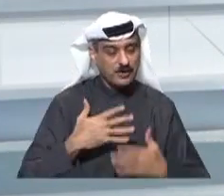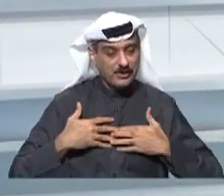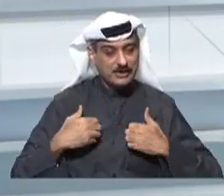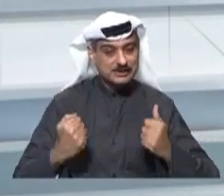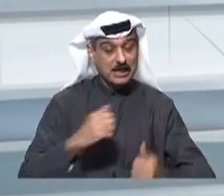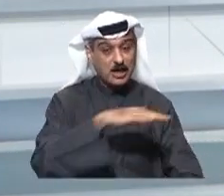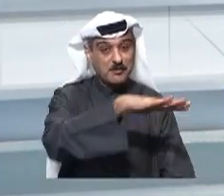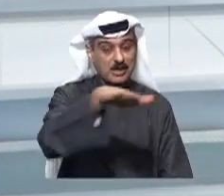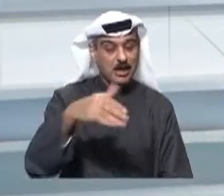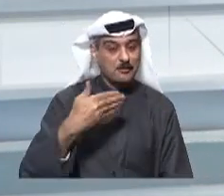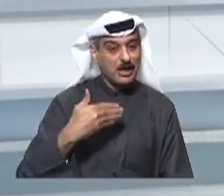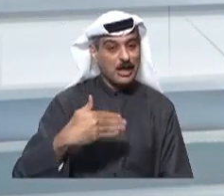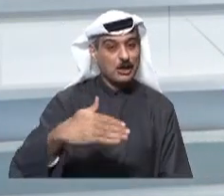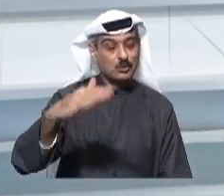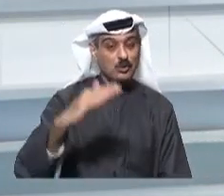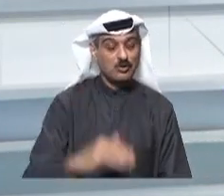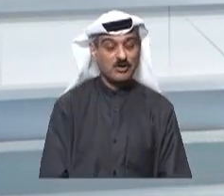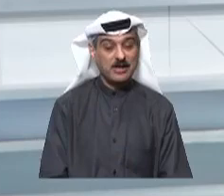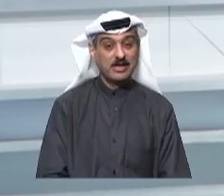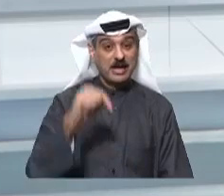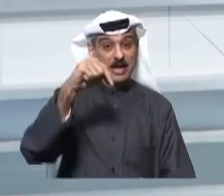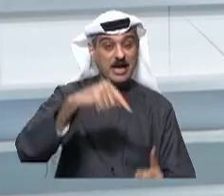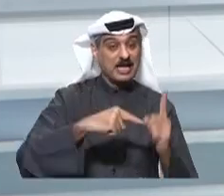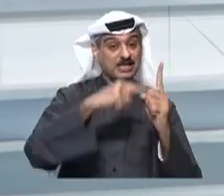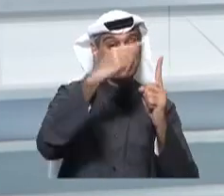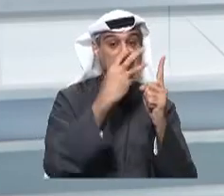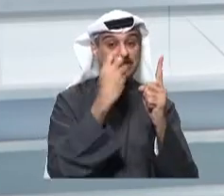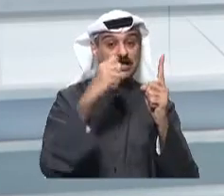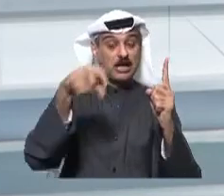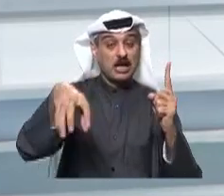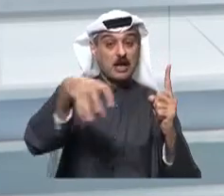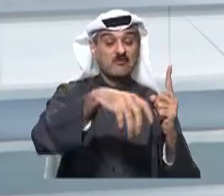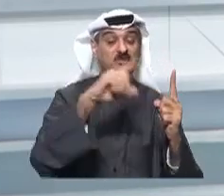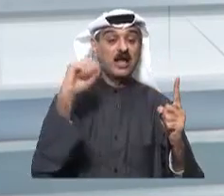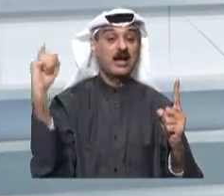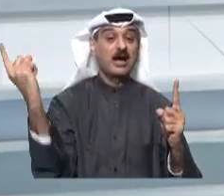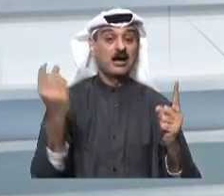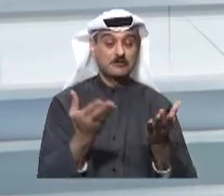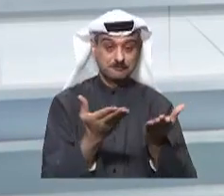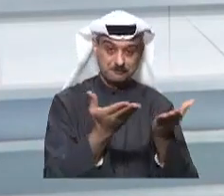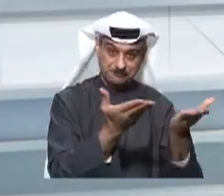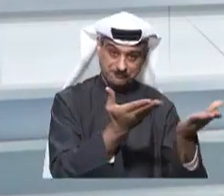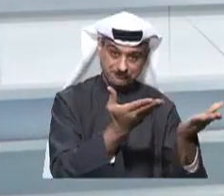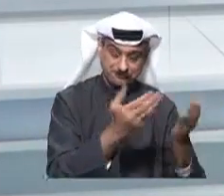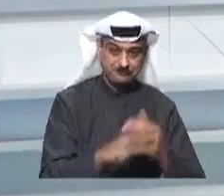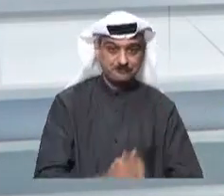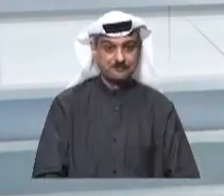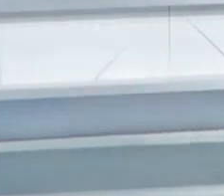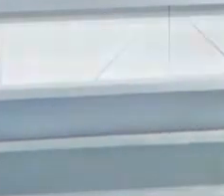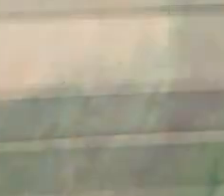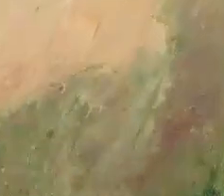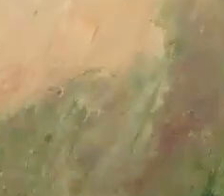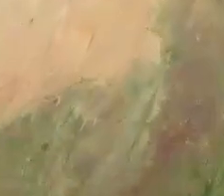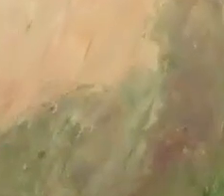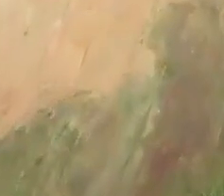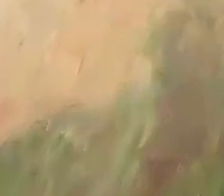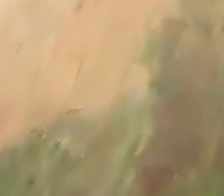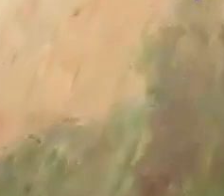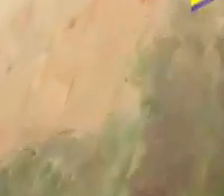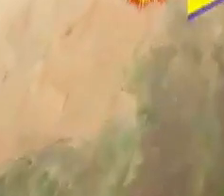دائما وأبدا. أما الآن أترككم مع جولة لدرجات الحرارة في بعض العواصم والمدن حول العالم.